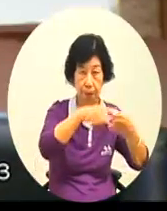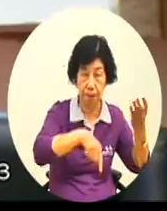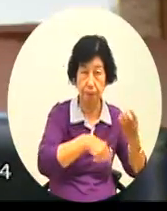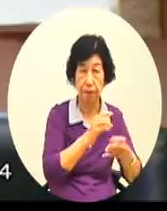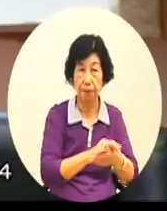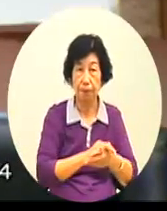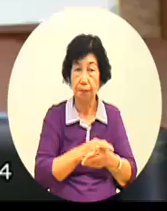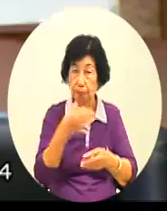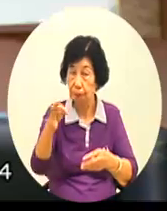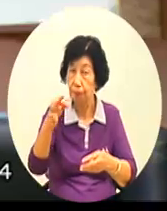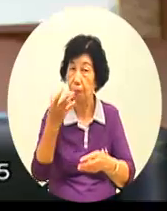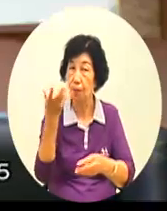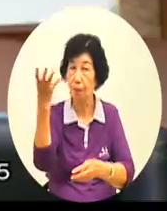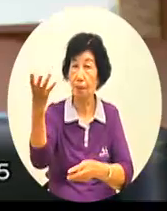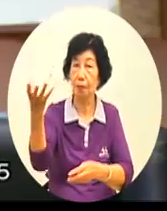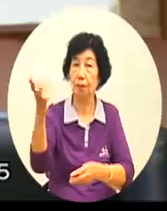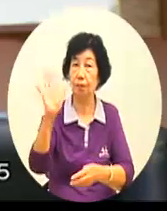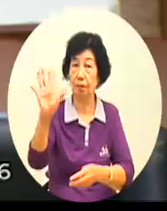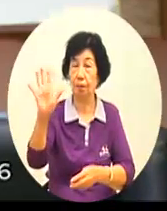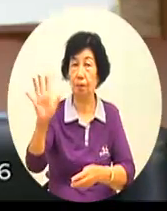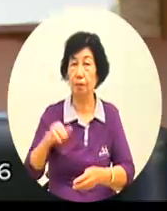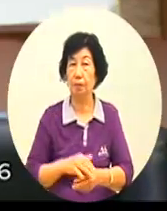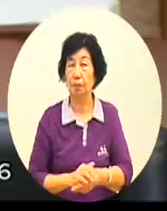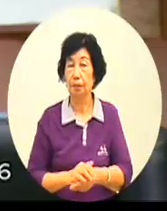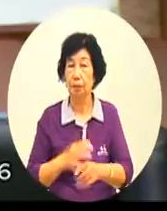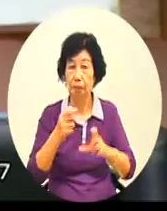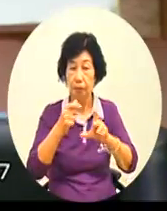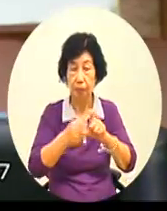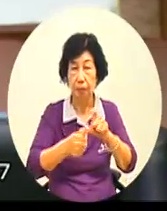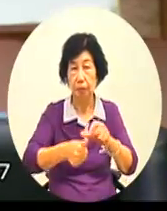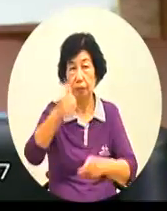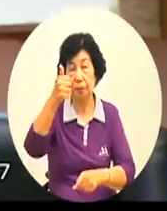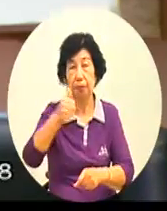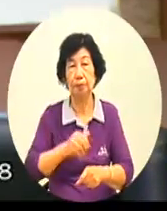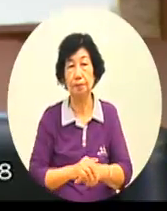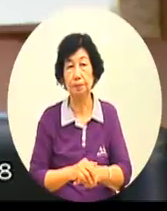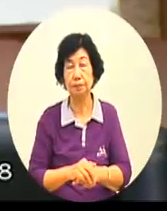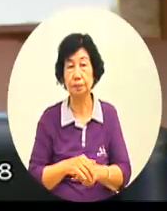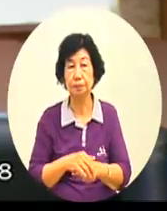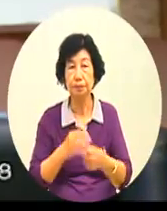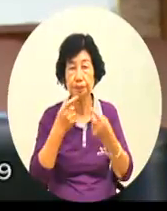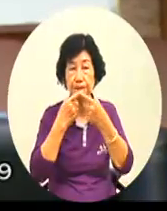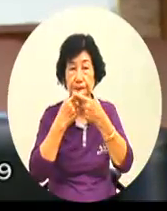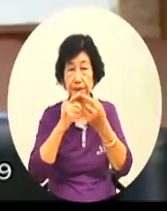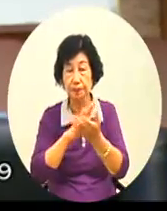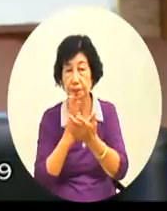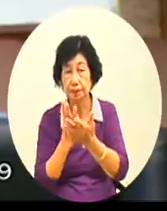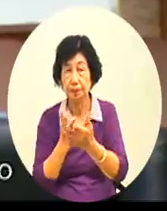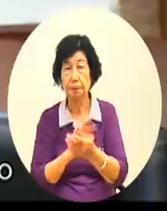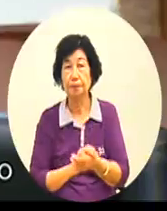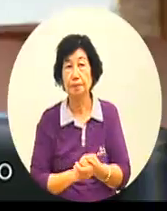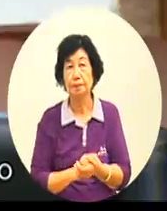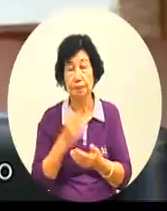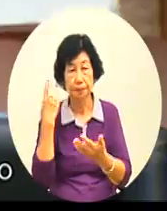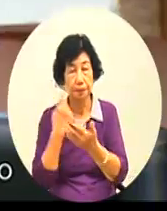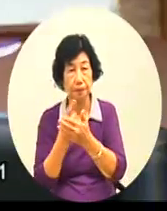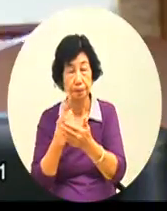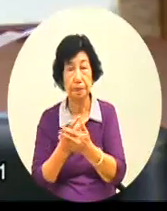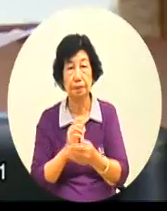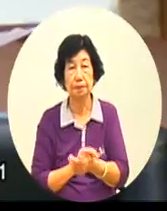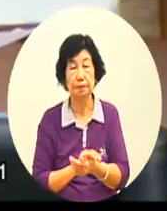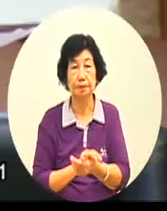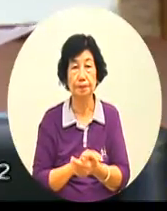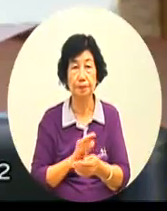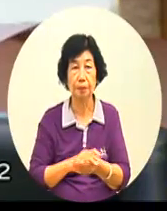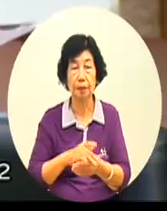啊。但是区长啊，还有秘书，每次都会在部落